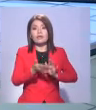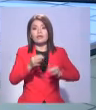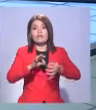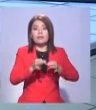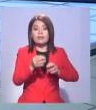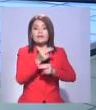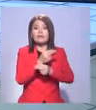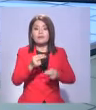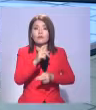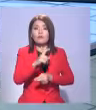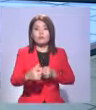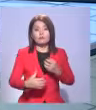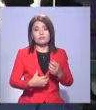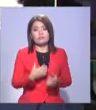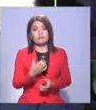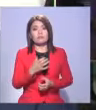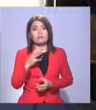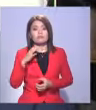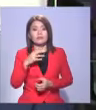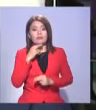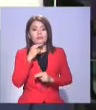тақырыптар елді елең еткізді.